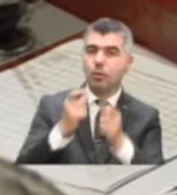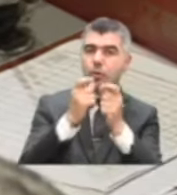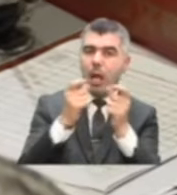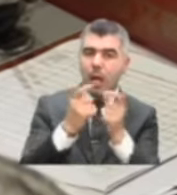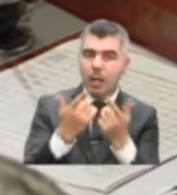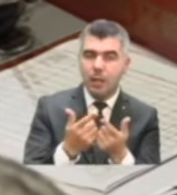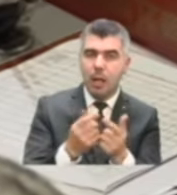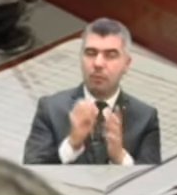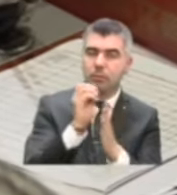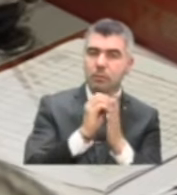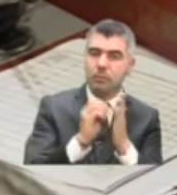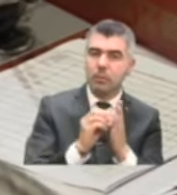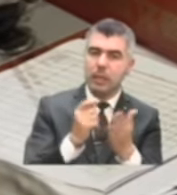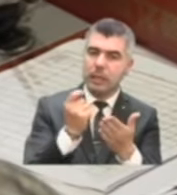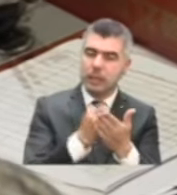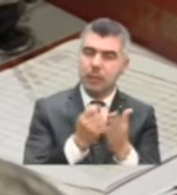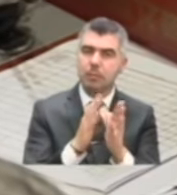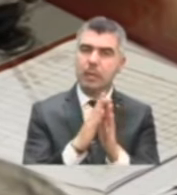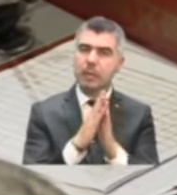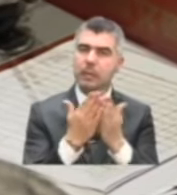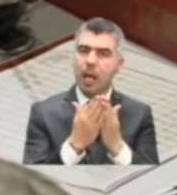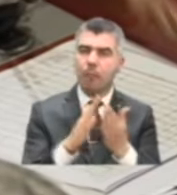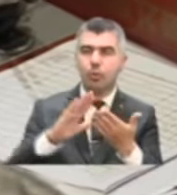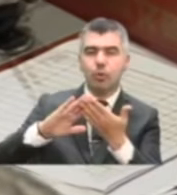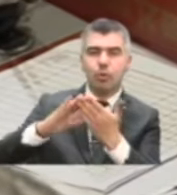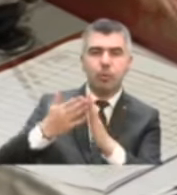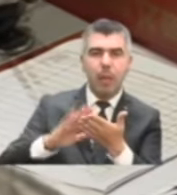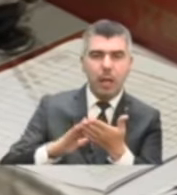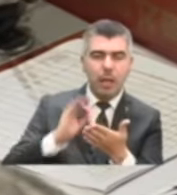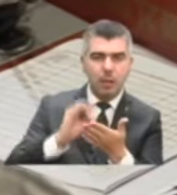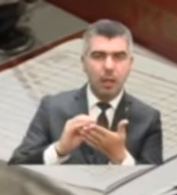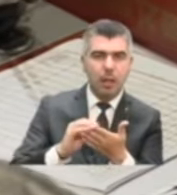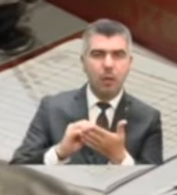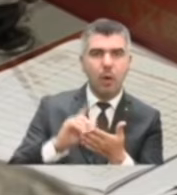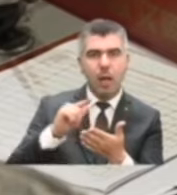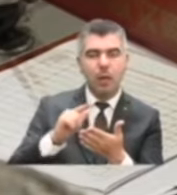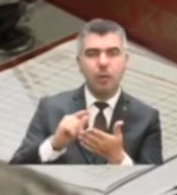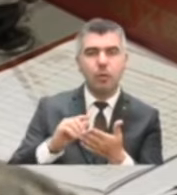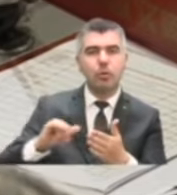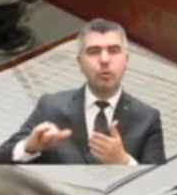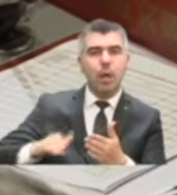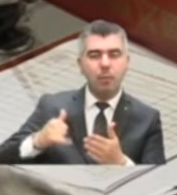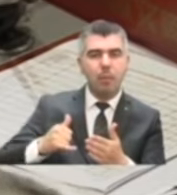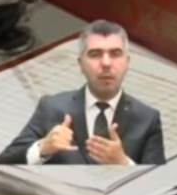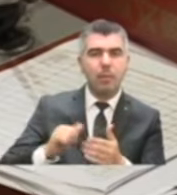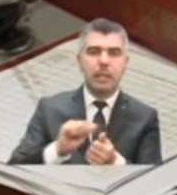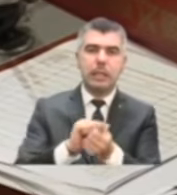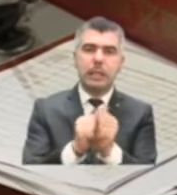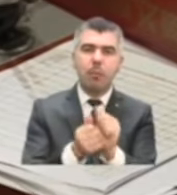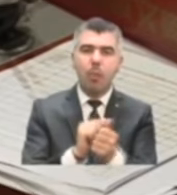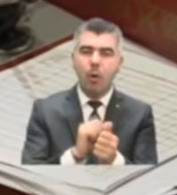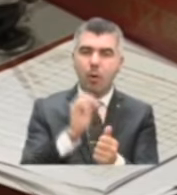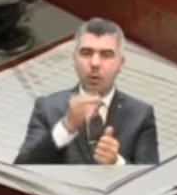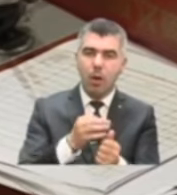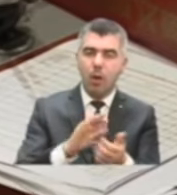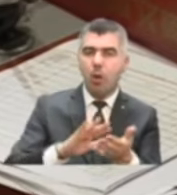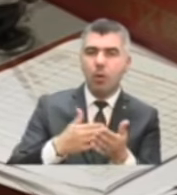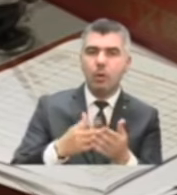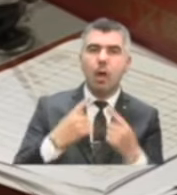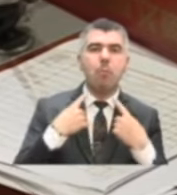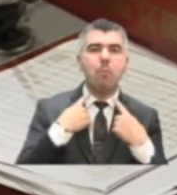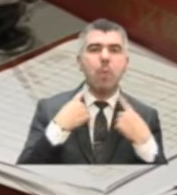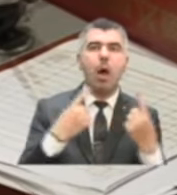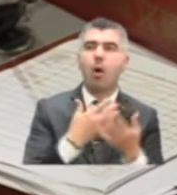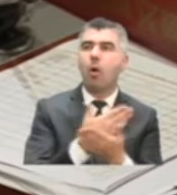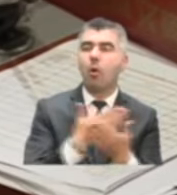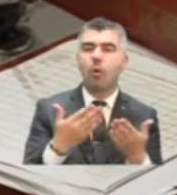شباب كيكتبوا كتب، كاين شباب كيديروا جمعيات ثقافيه، كاين شباب كينجحوا في مجالات رياضيه. الاعتراف واعطيهم الفرصه باش يعرفوا هذه الاعمال